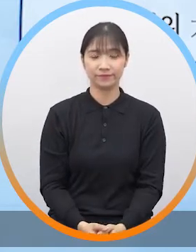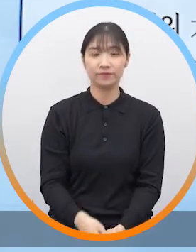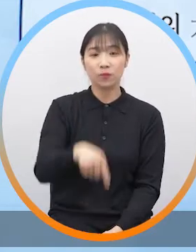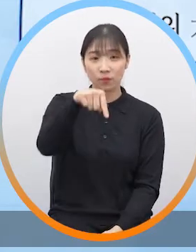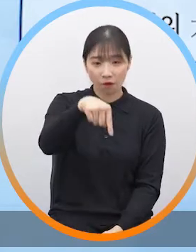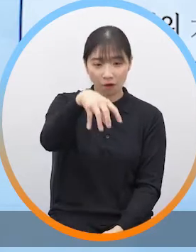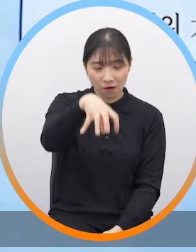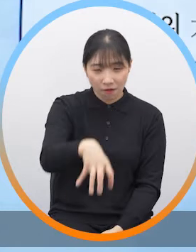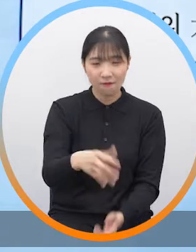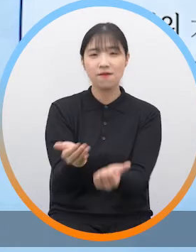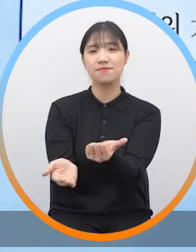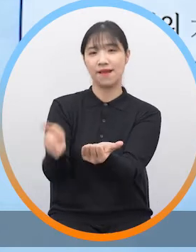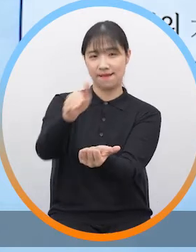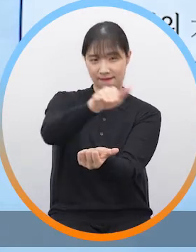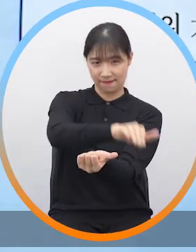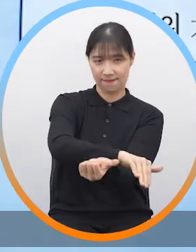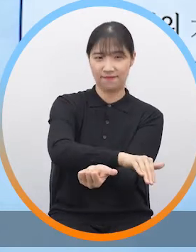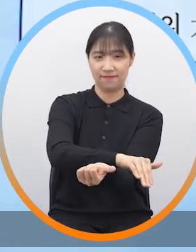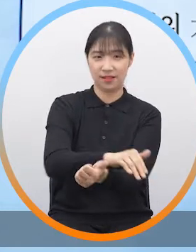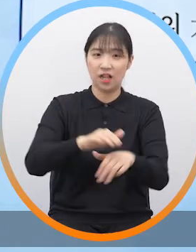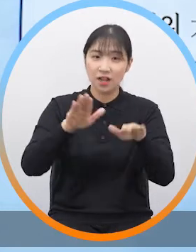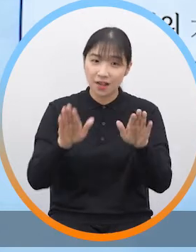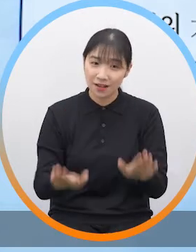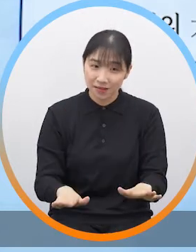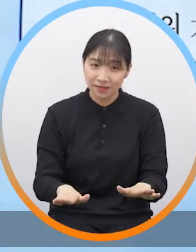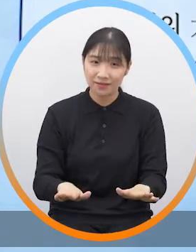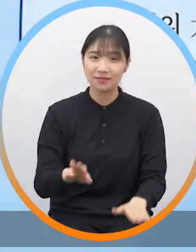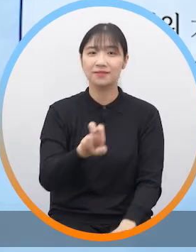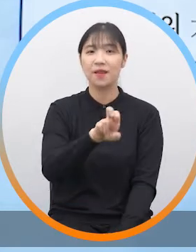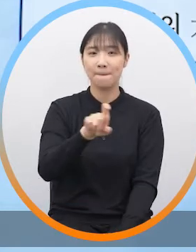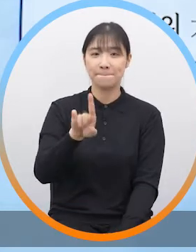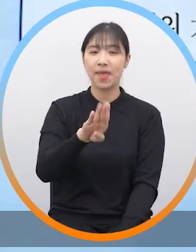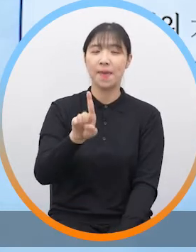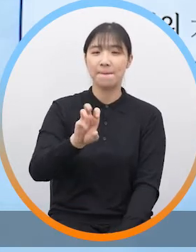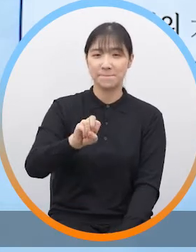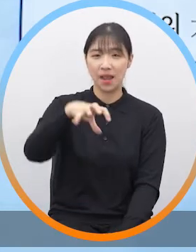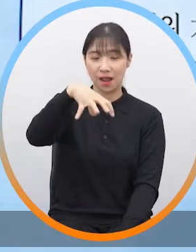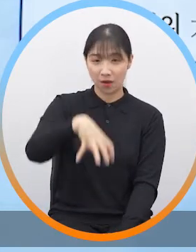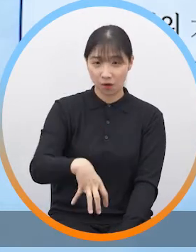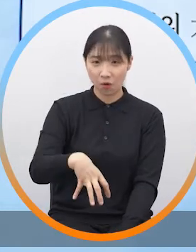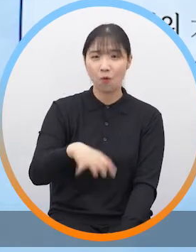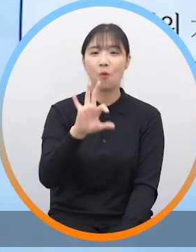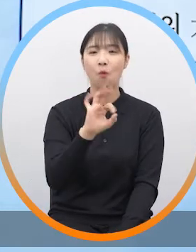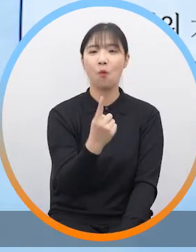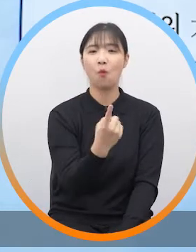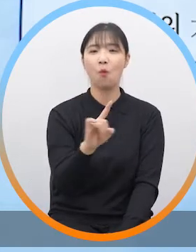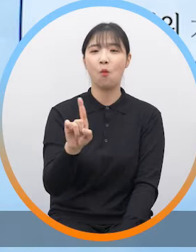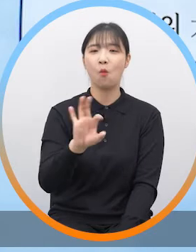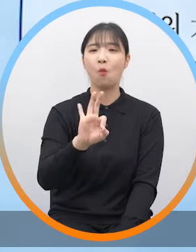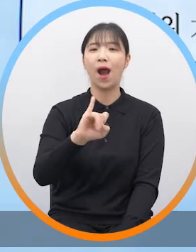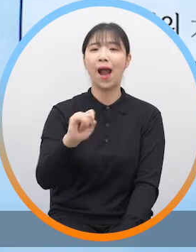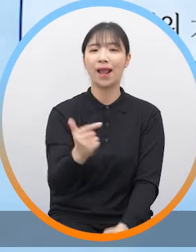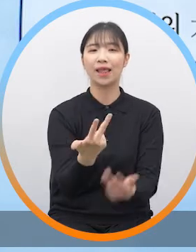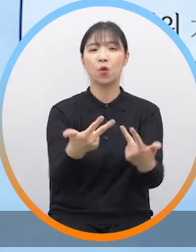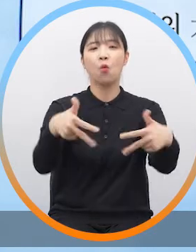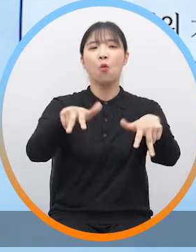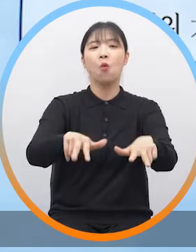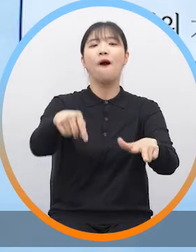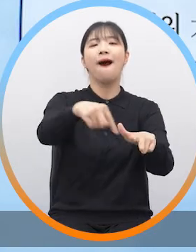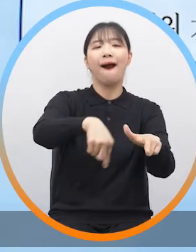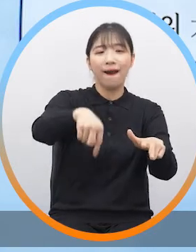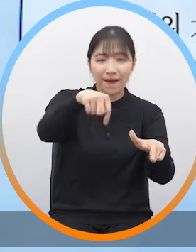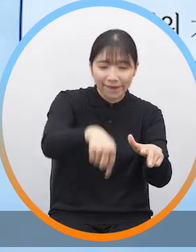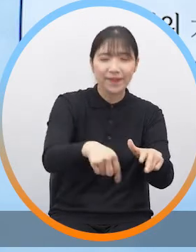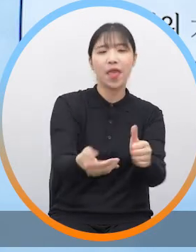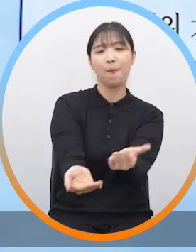이곳에다 장례를 지냈다. 그래서 현재의 바로 이 매방시의 왕인 공원 안에